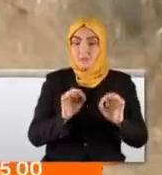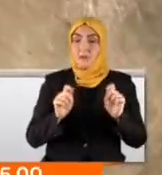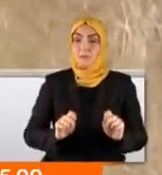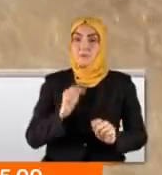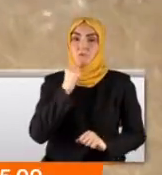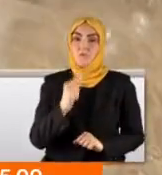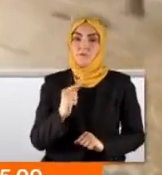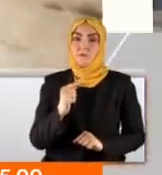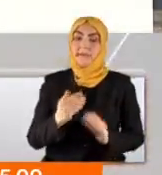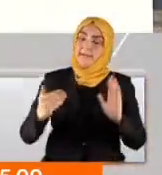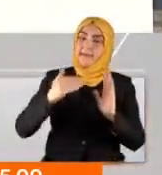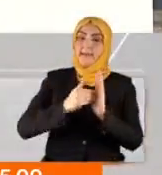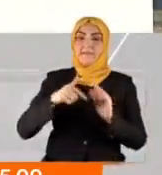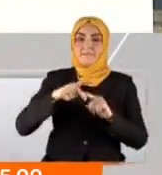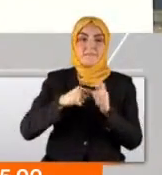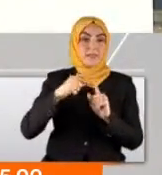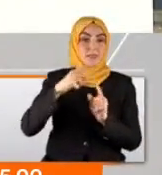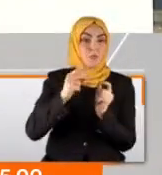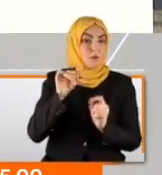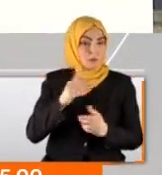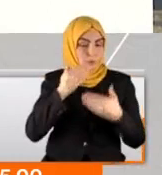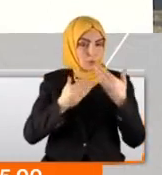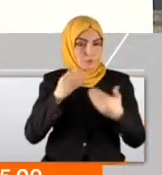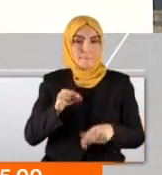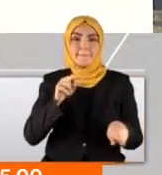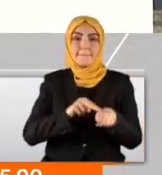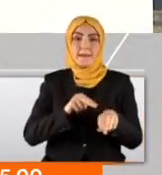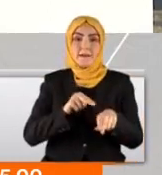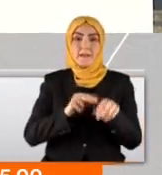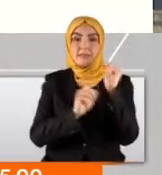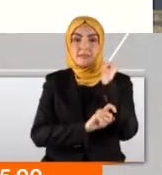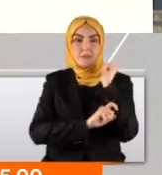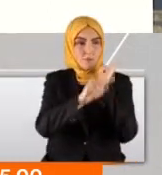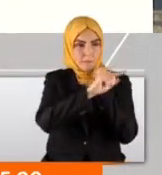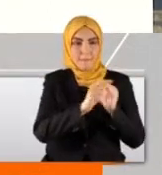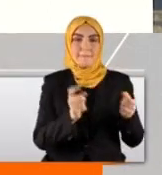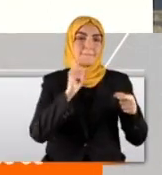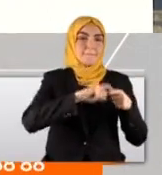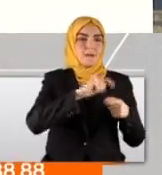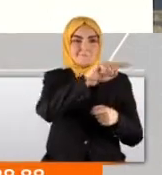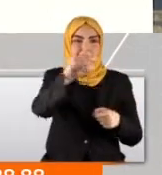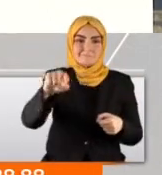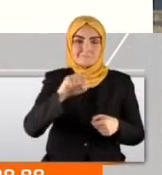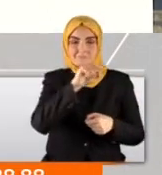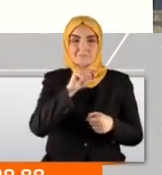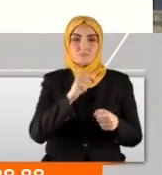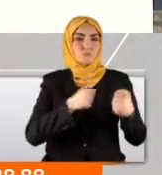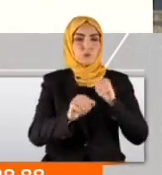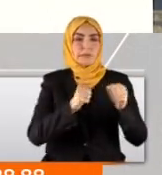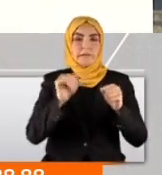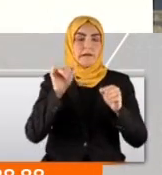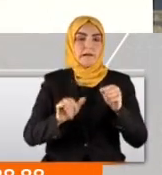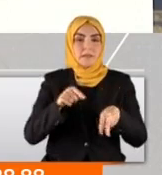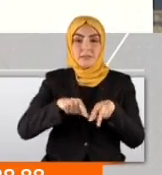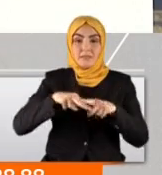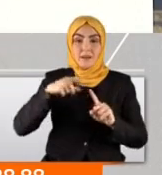için parantez açtı. PKK terör örgütü ve uzantılarıyla mücadele konusunda NATO